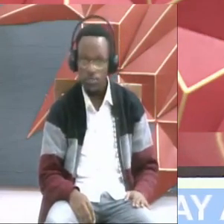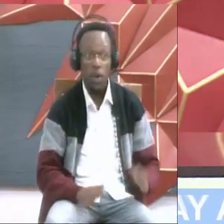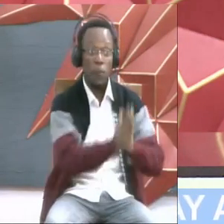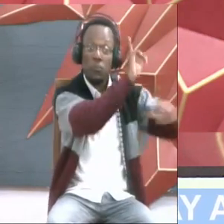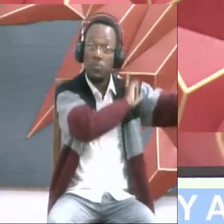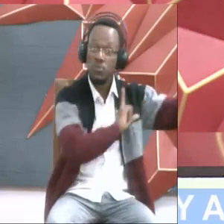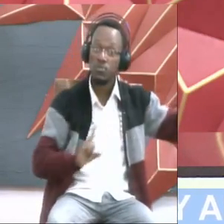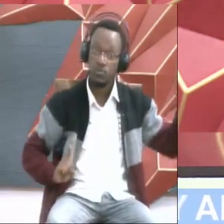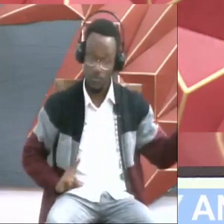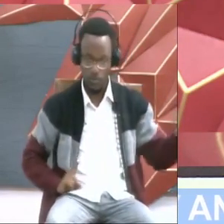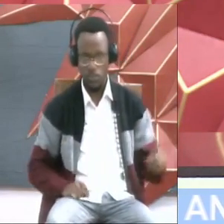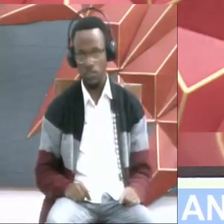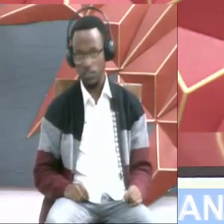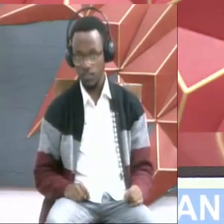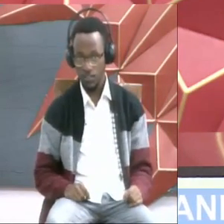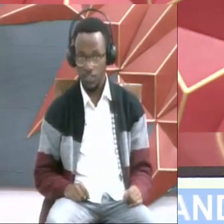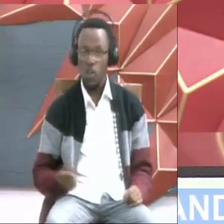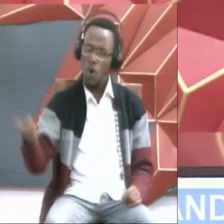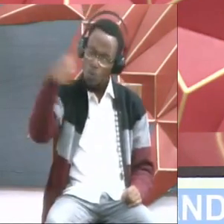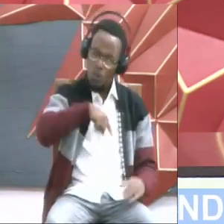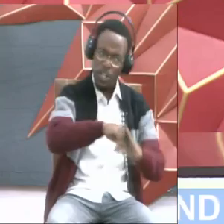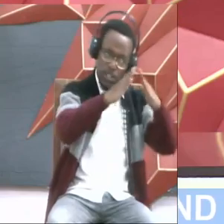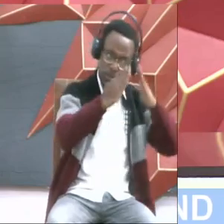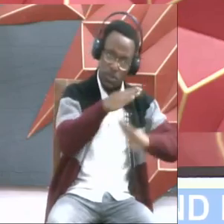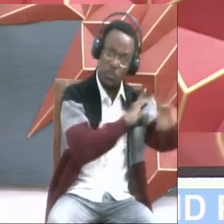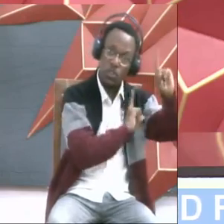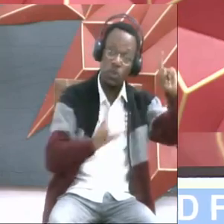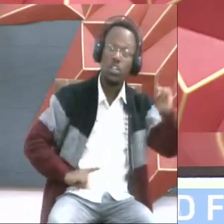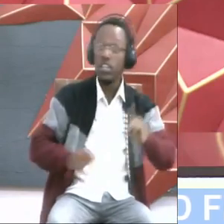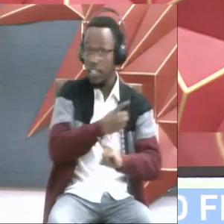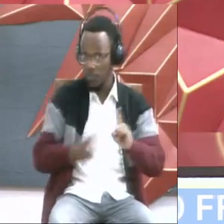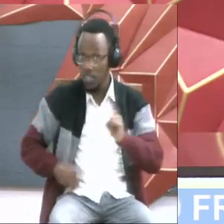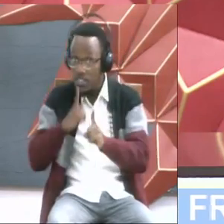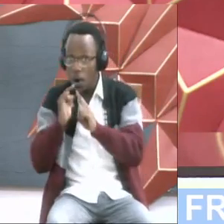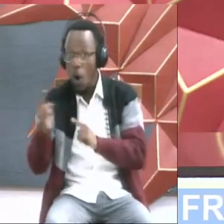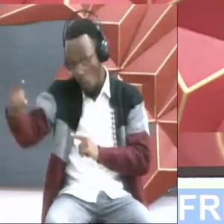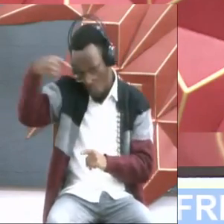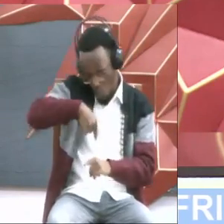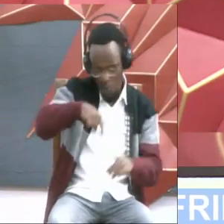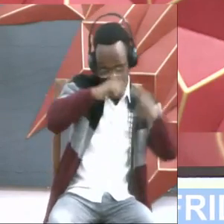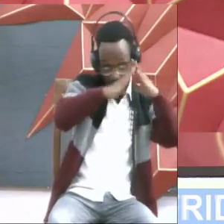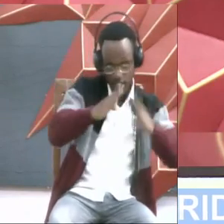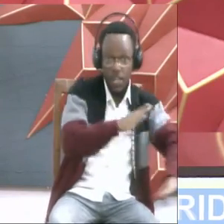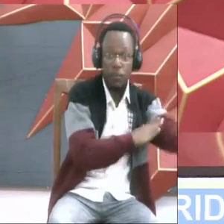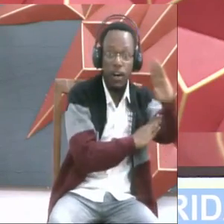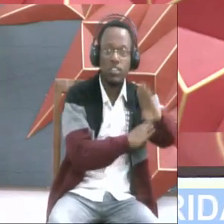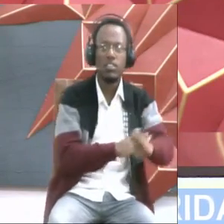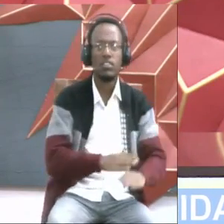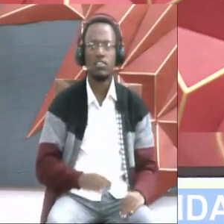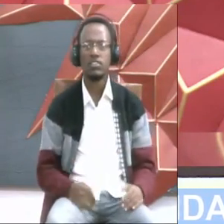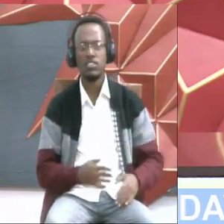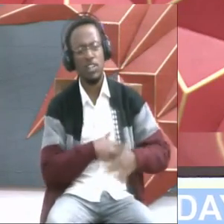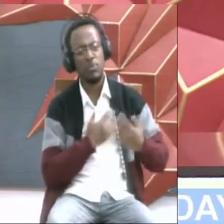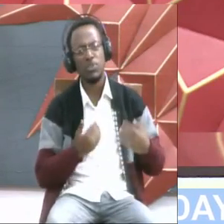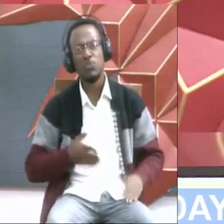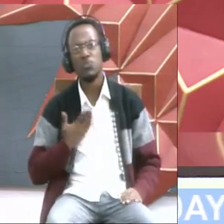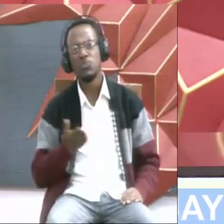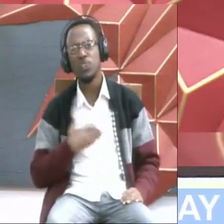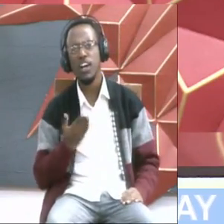wa twese muze mu ngoro yiwe niko Dawidi yavuze muze mu ngoro yiwe munezerewe umuntu